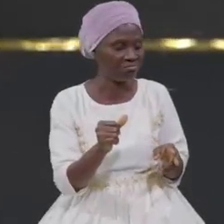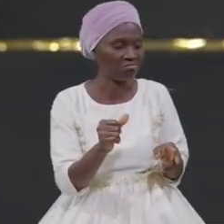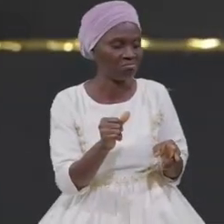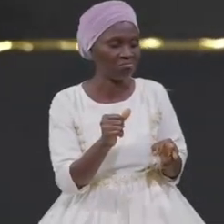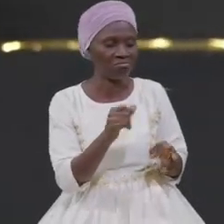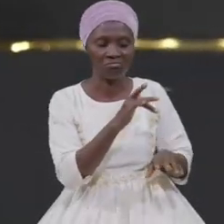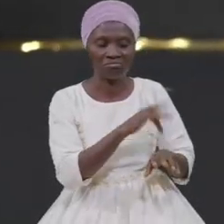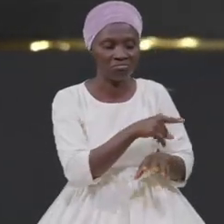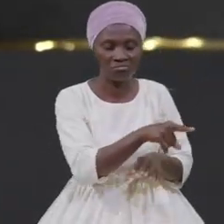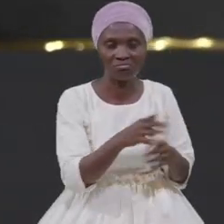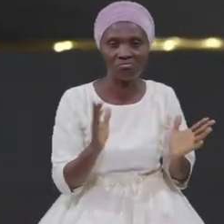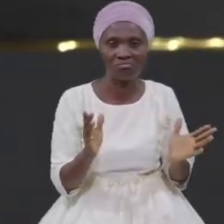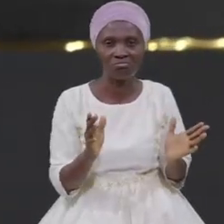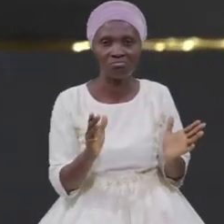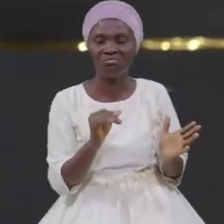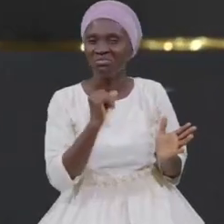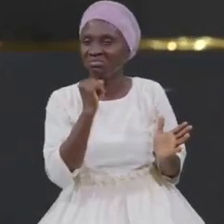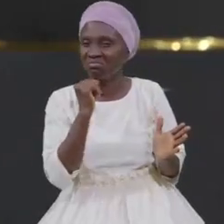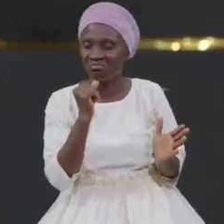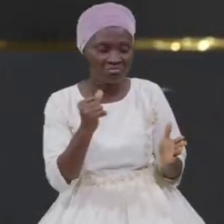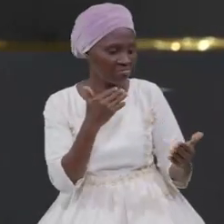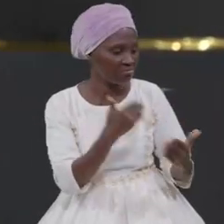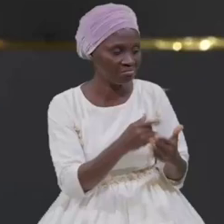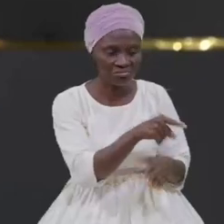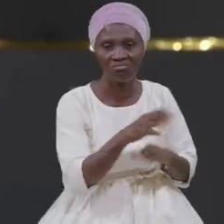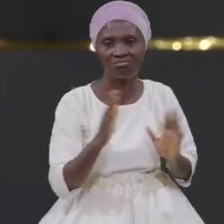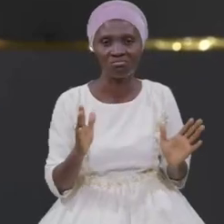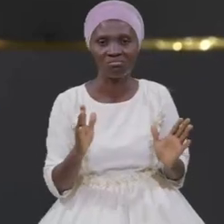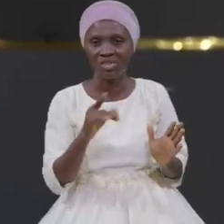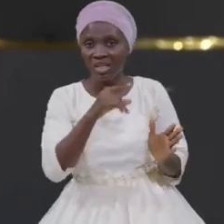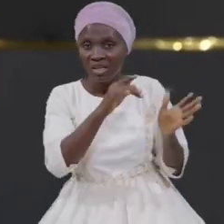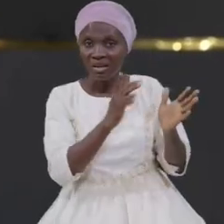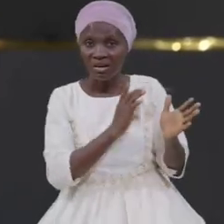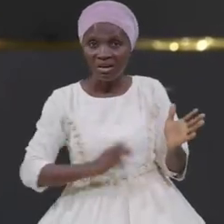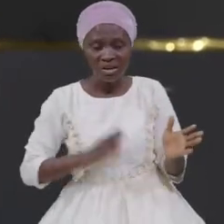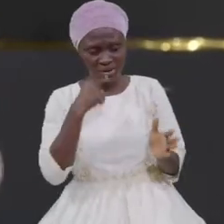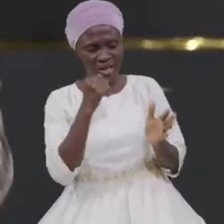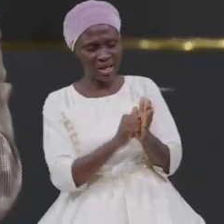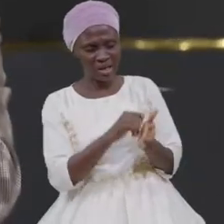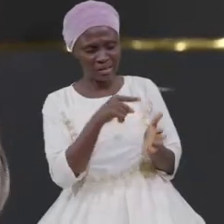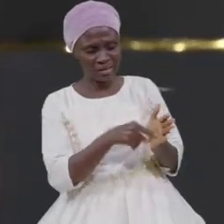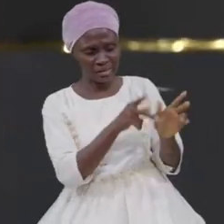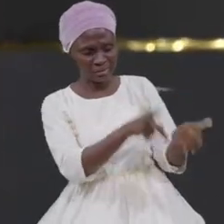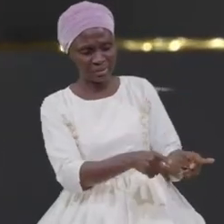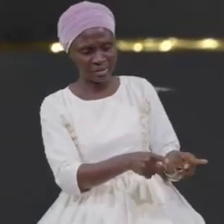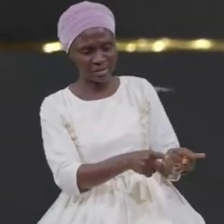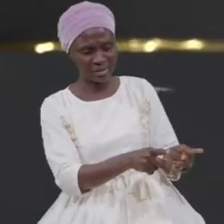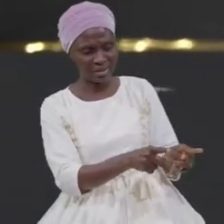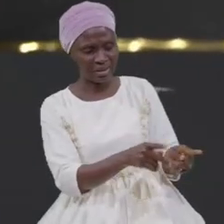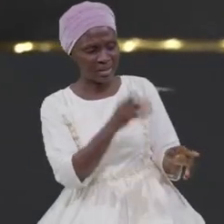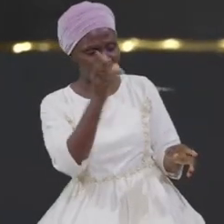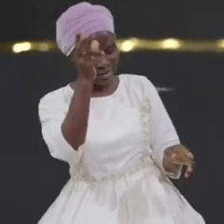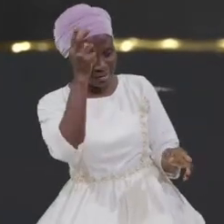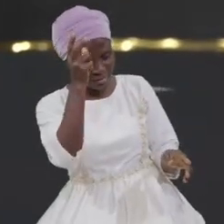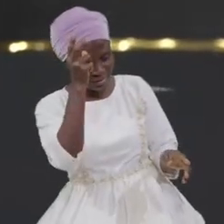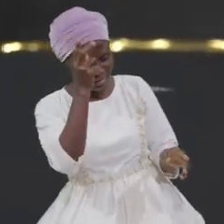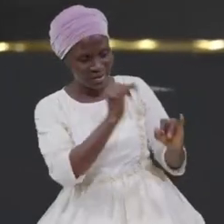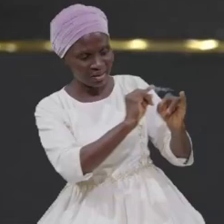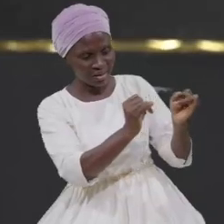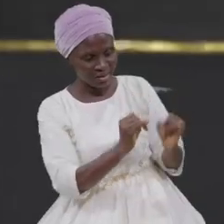Regardez ce monsieur-là. Les démons sont son Seigneur. Ses idoles sont